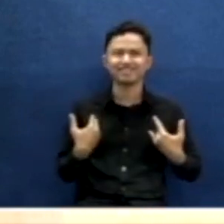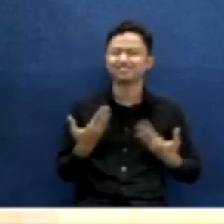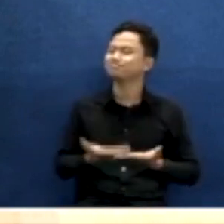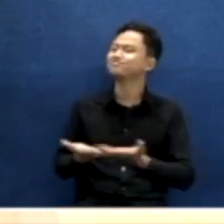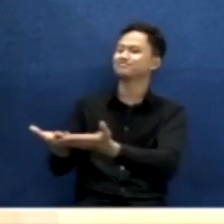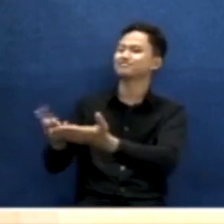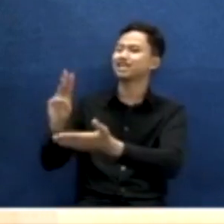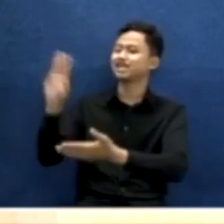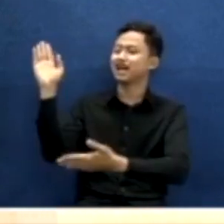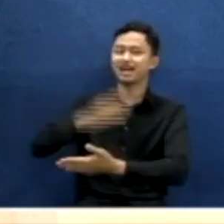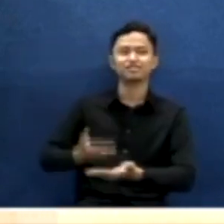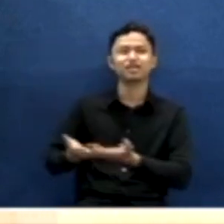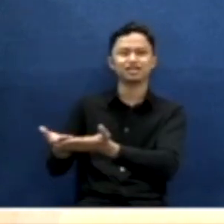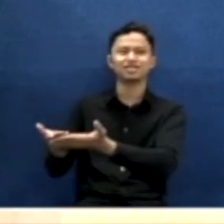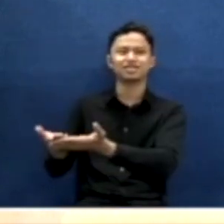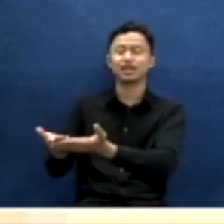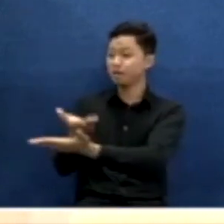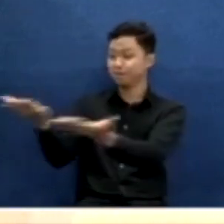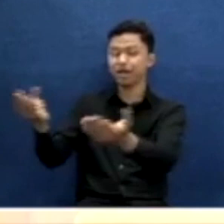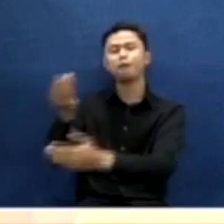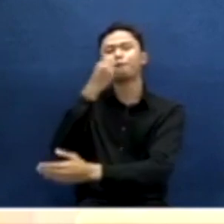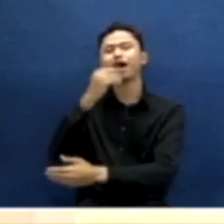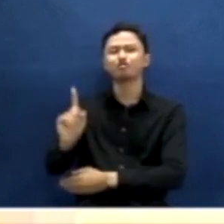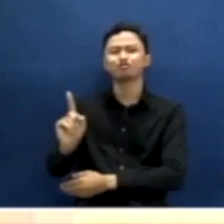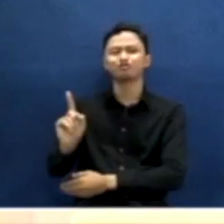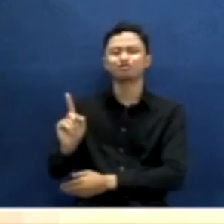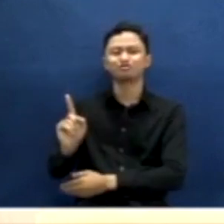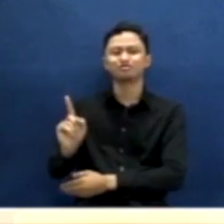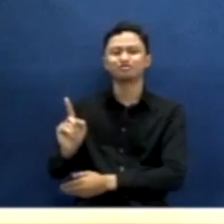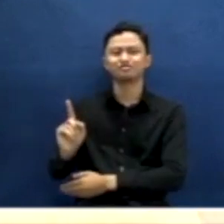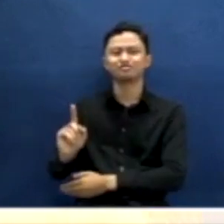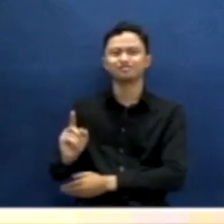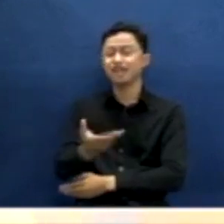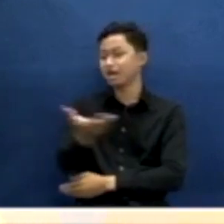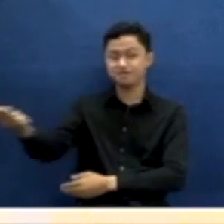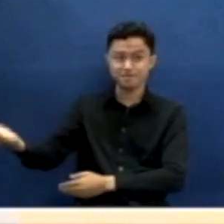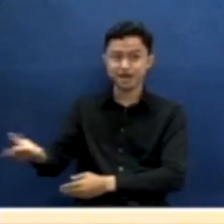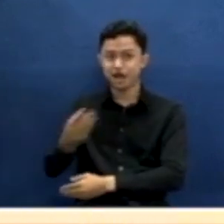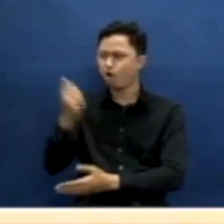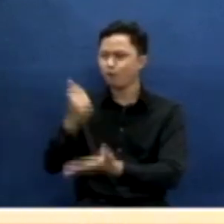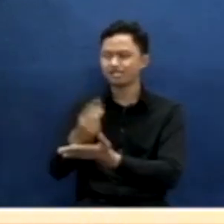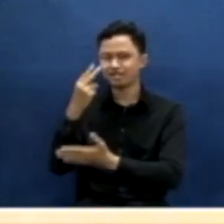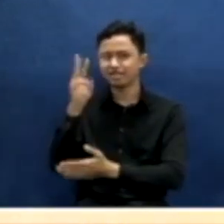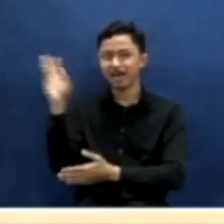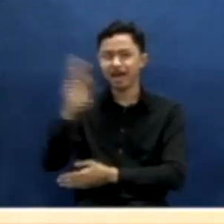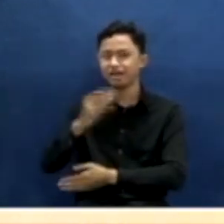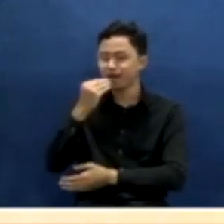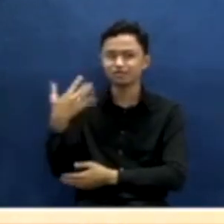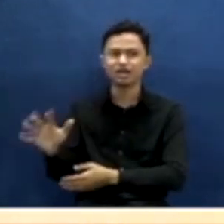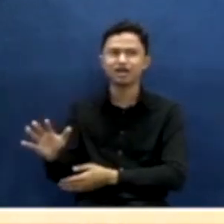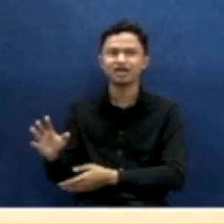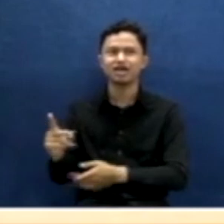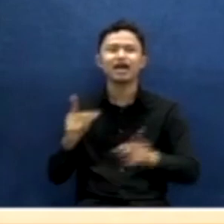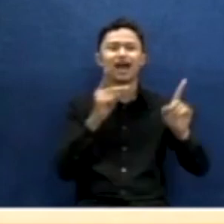teluritudimakanselama3 hariterlebihdahulu.Setelah dipastikanteluritutelahdimakanselama3 hari,